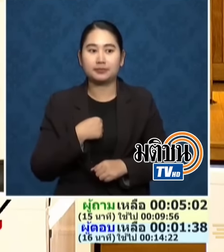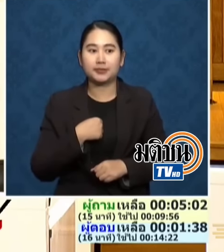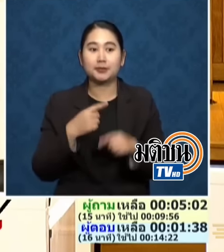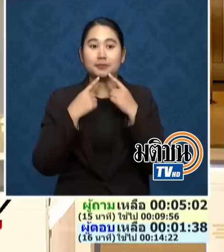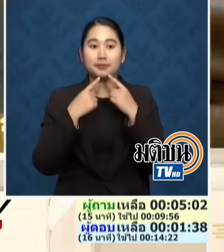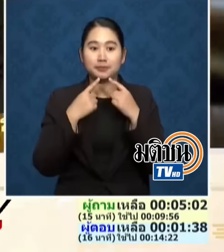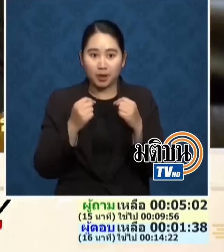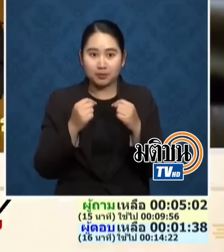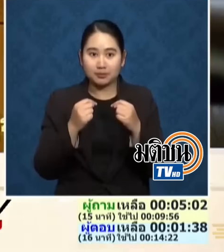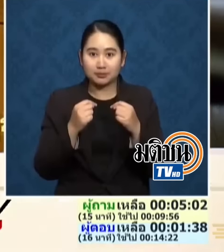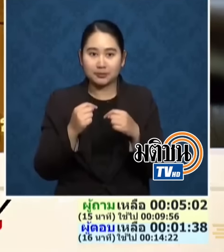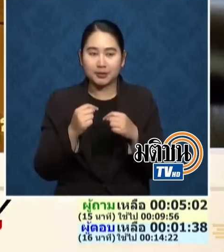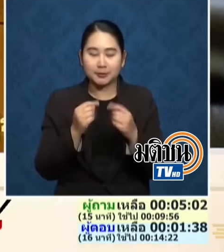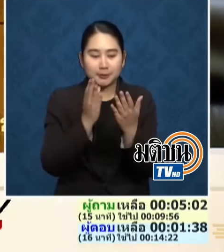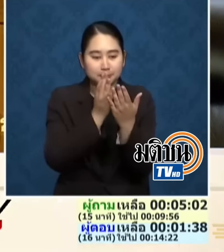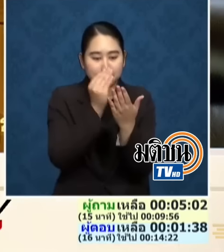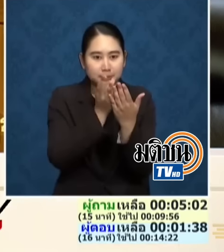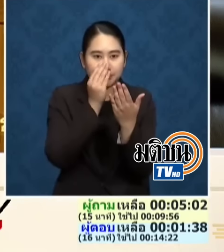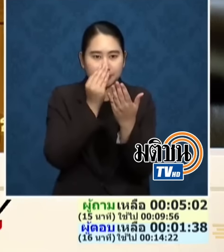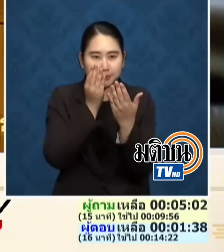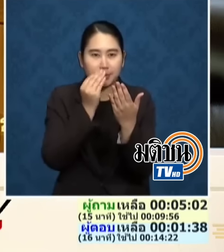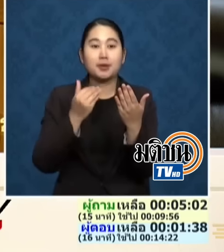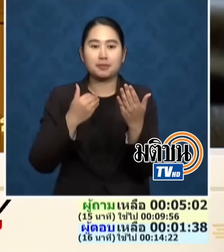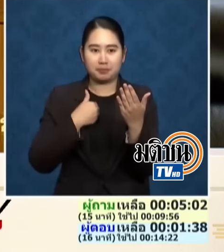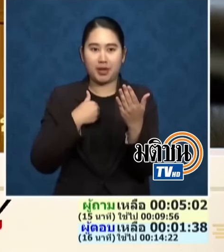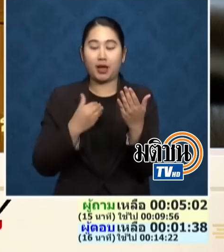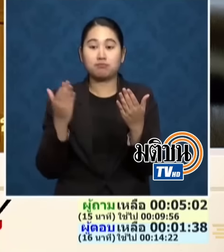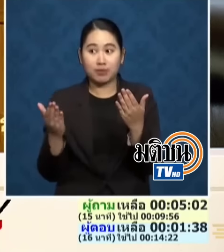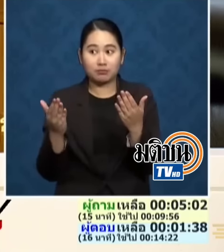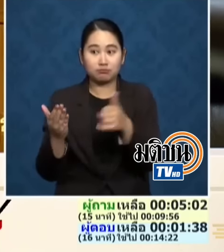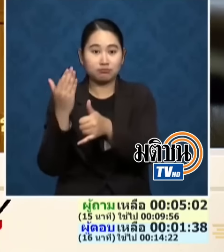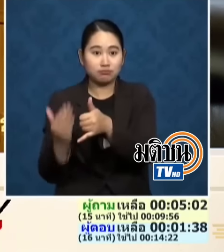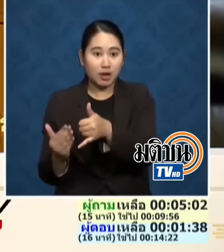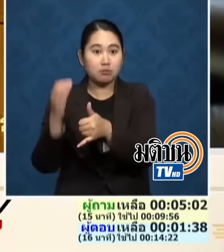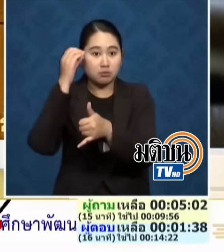มาตอบคำถามใคร ผมกศึกษาว่าพูดถามมองความรไหม